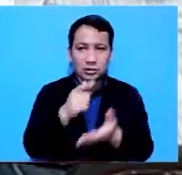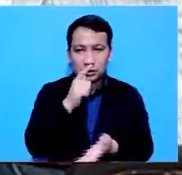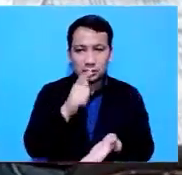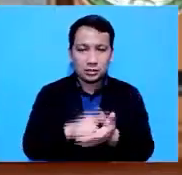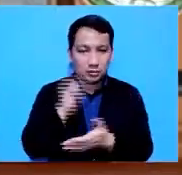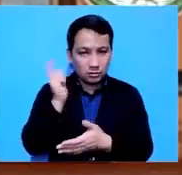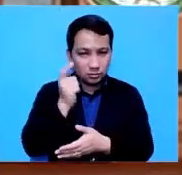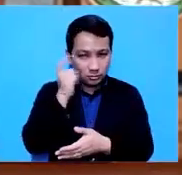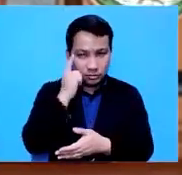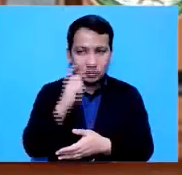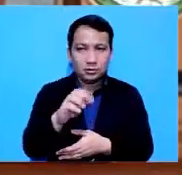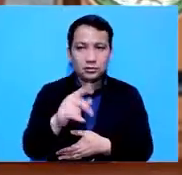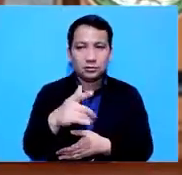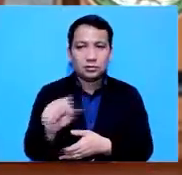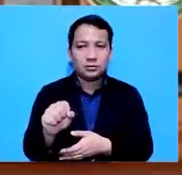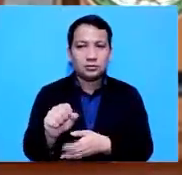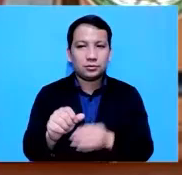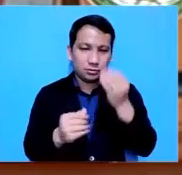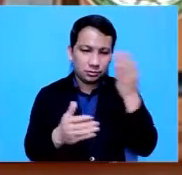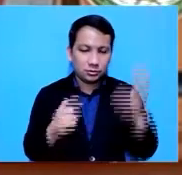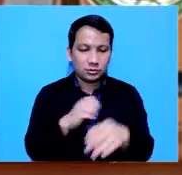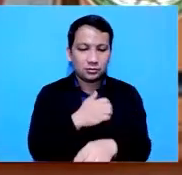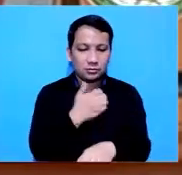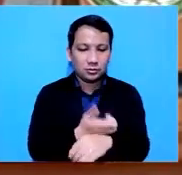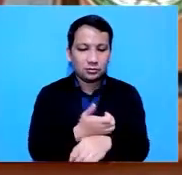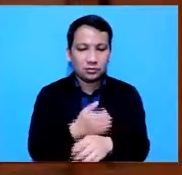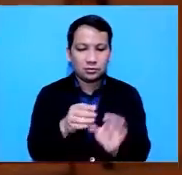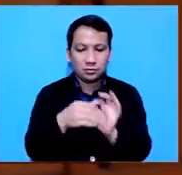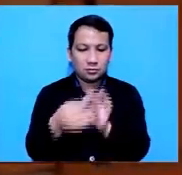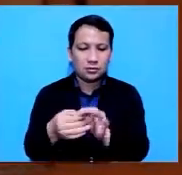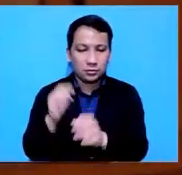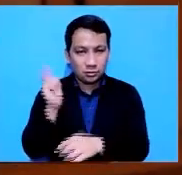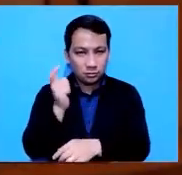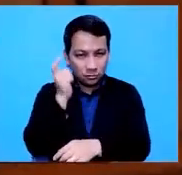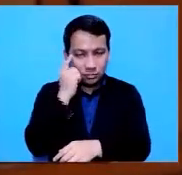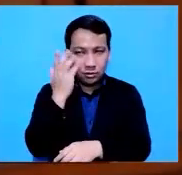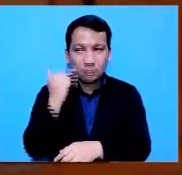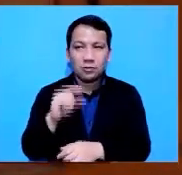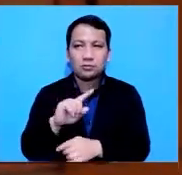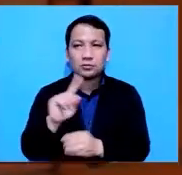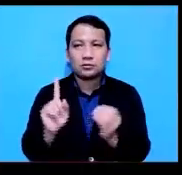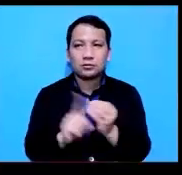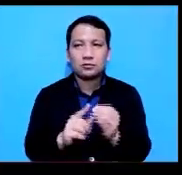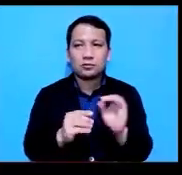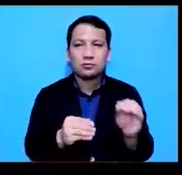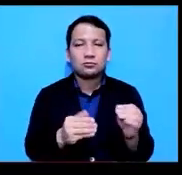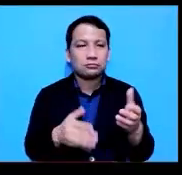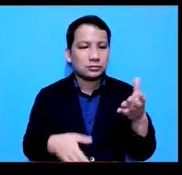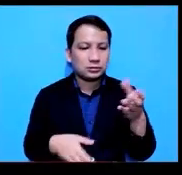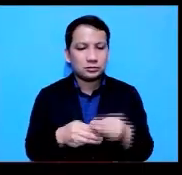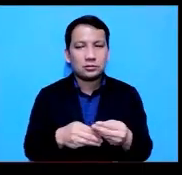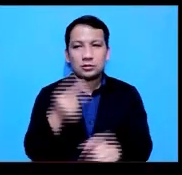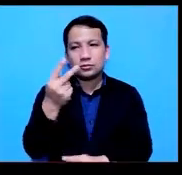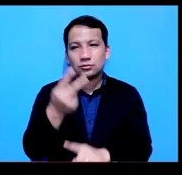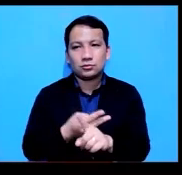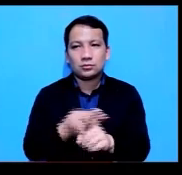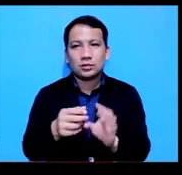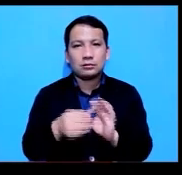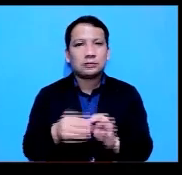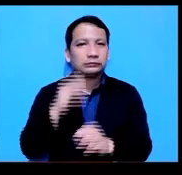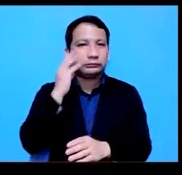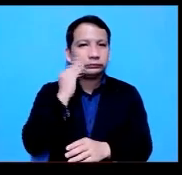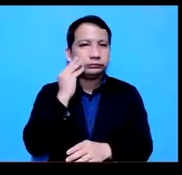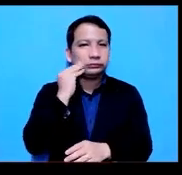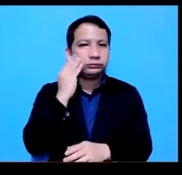Eduardo Gadiano sa mga energy-related agencies ng pamahalaan tungkol dito. Magdadalawang buwan na nang nakakaranas ng problema